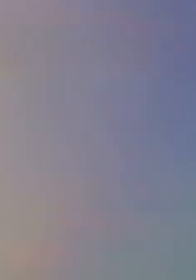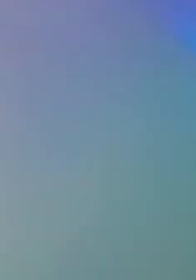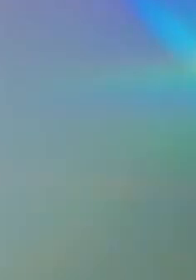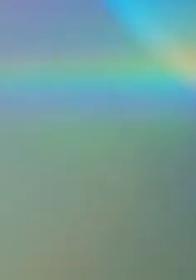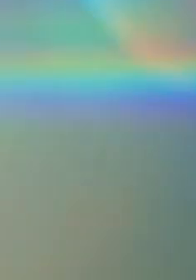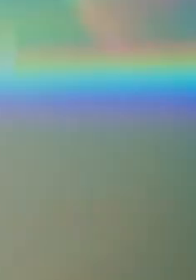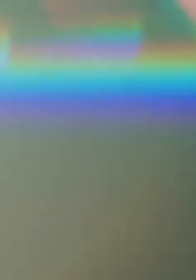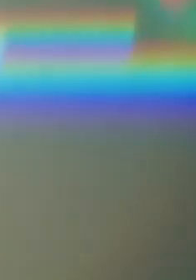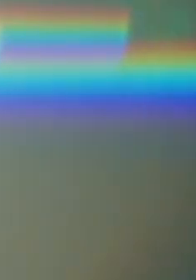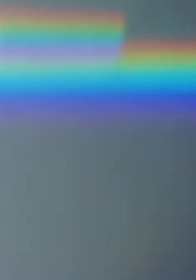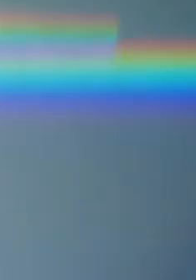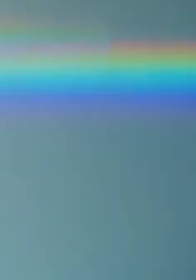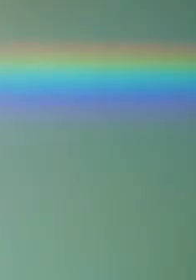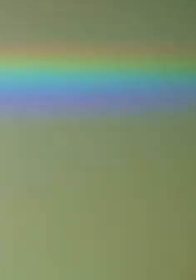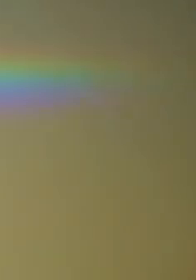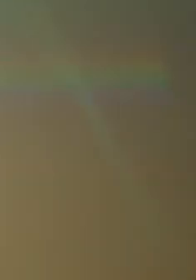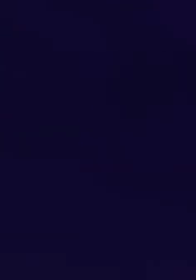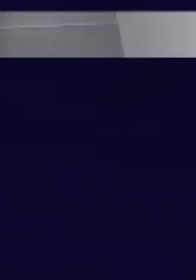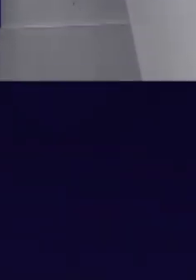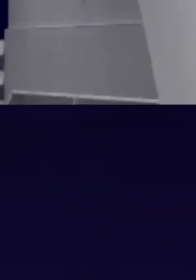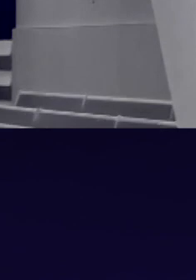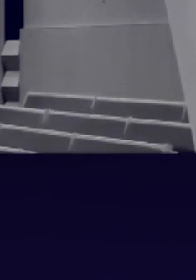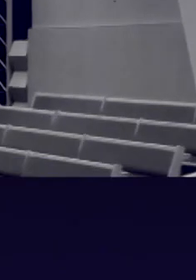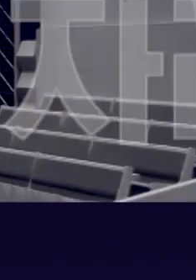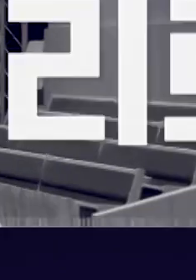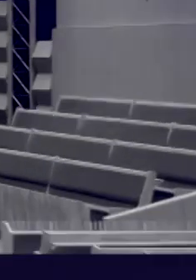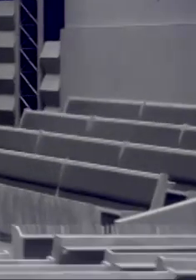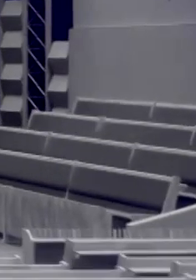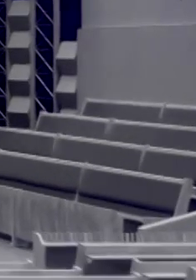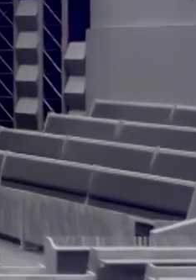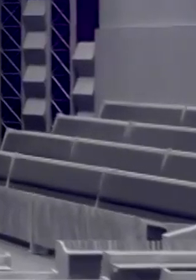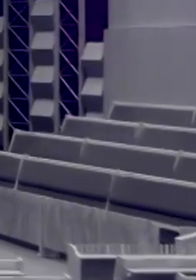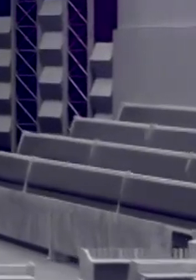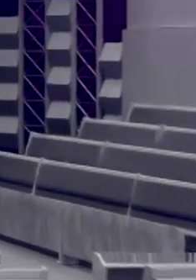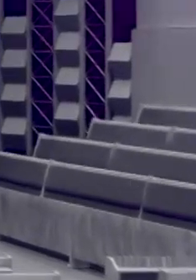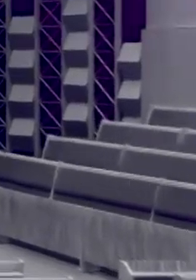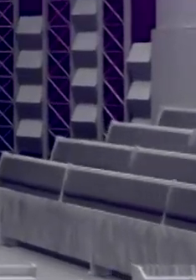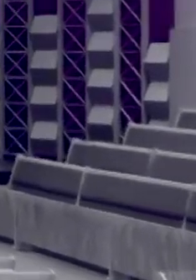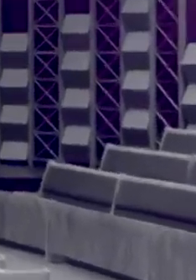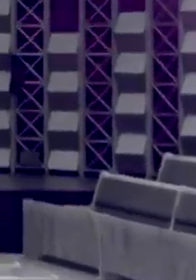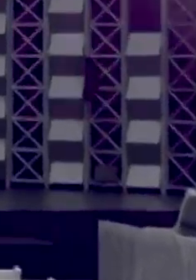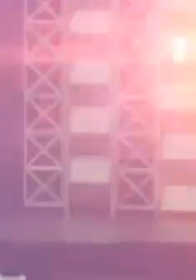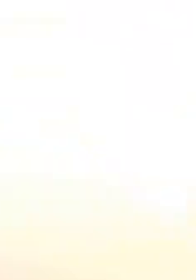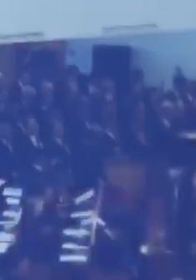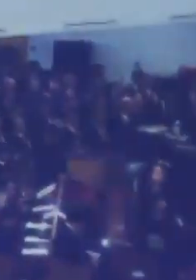예배가 살아야 교회가 삽니다. 다시 예배의 자리로 돌아갑시다.